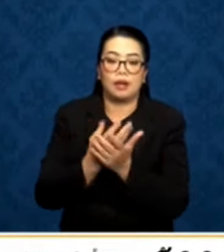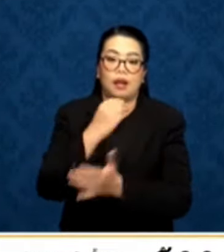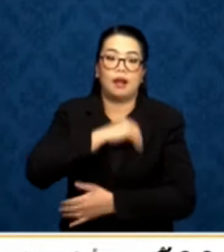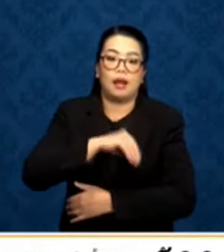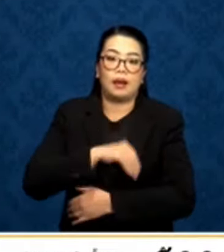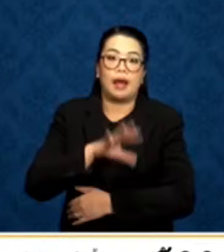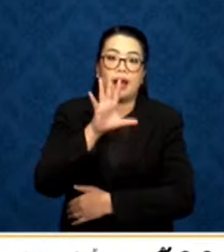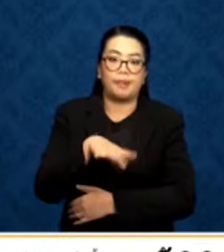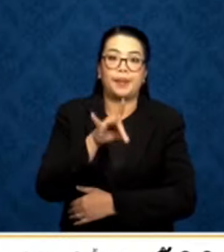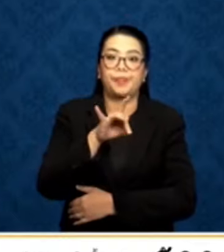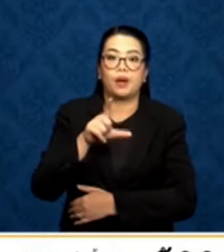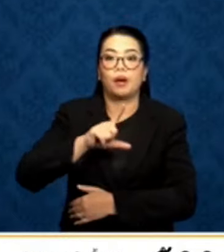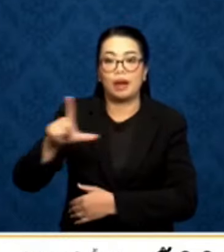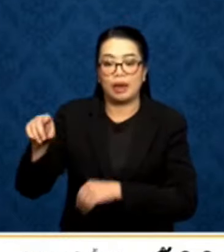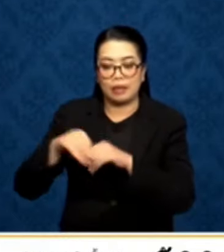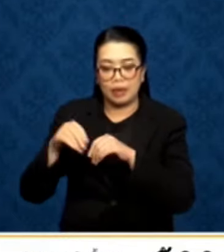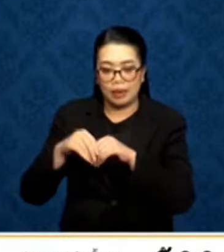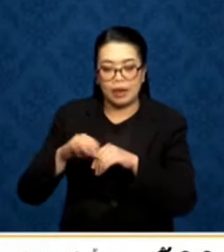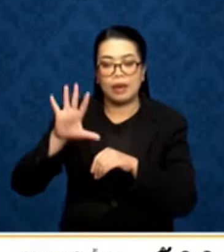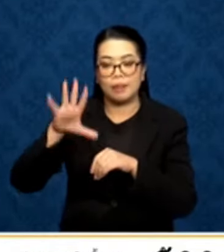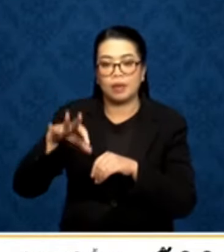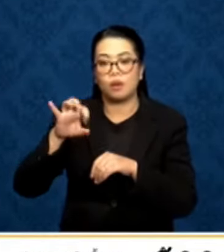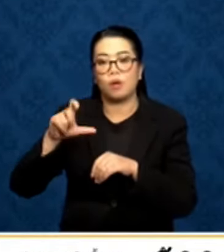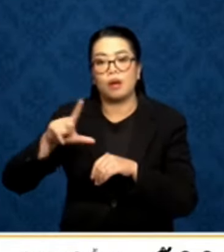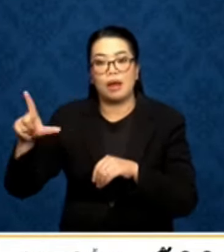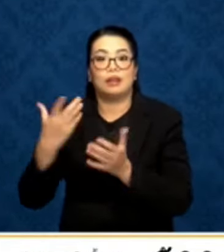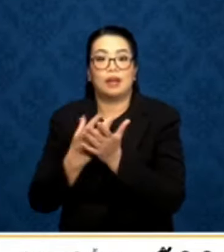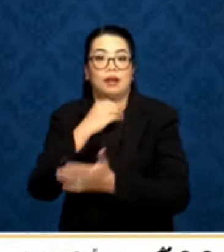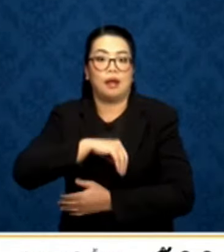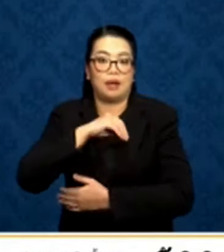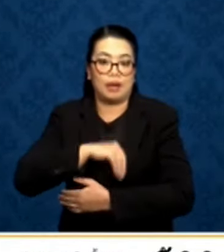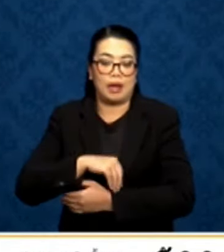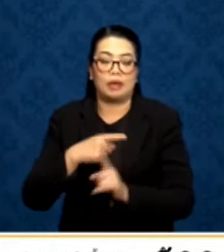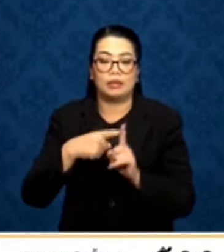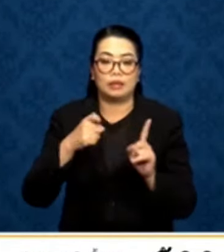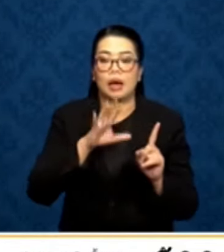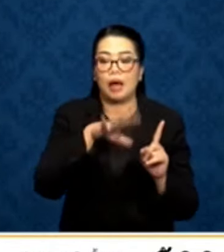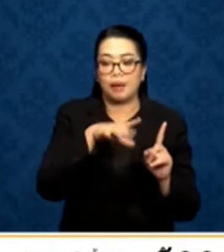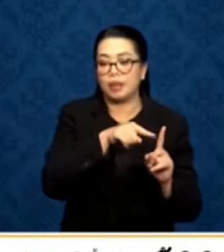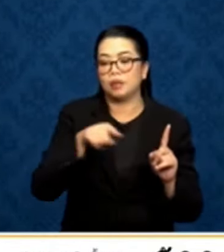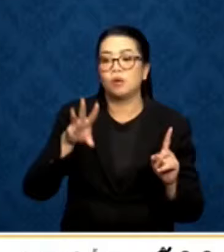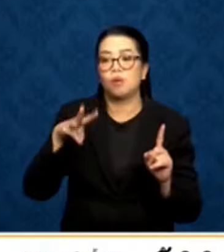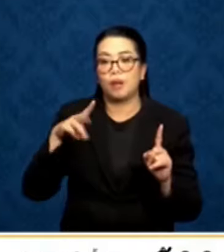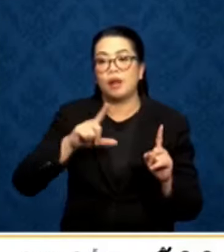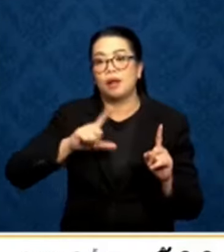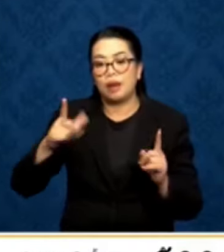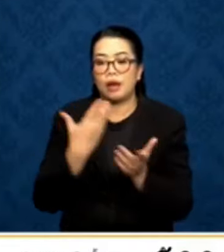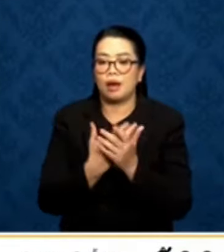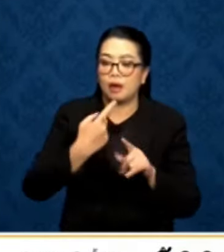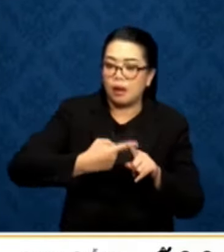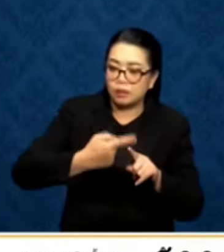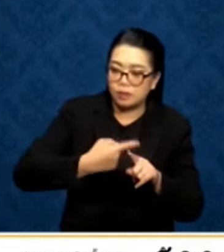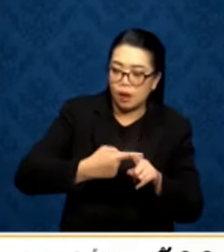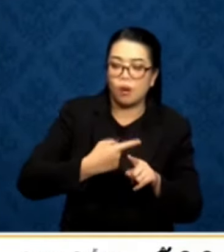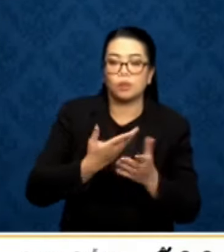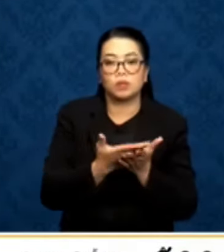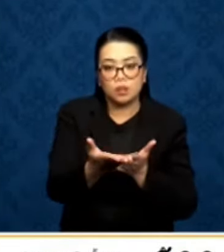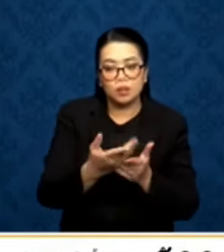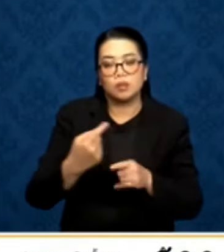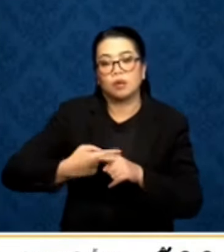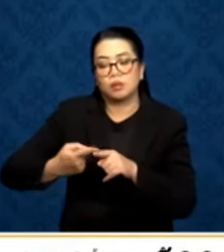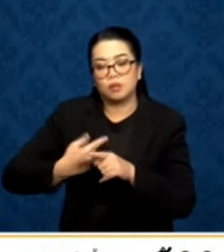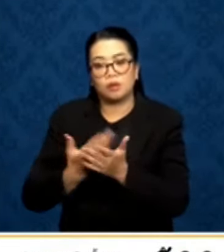กว่าล้านเกือบๆ 5,900ล้านบาทนะครับซึ่งจาก 5,000กว่าล้านเกือบ6,000ล้านนั้นก็จะมีทั้งค่าเช่านะครับค่าเช่าซื้อ